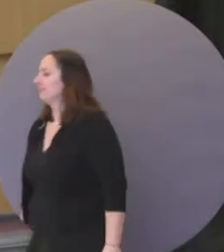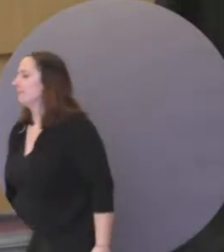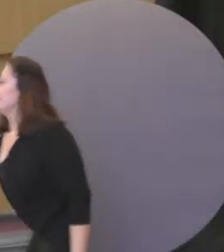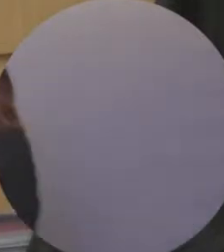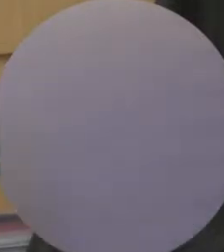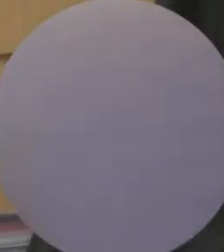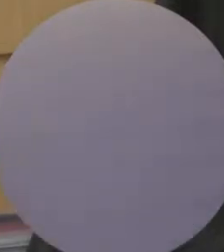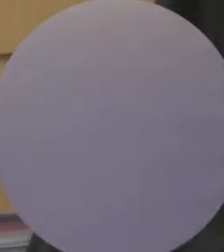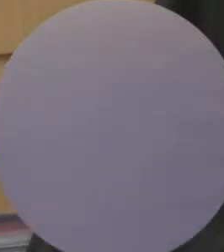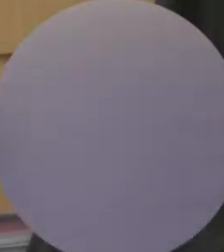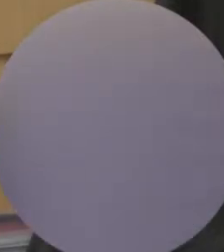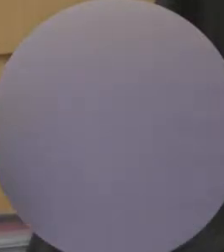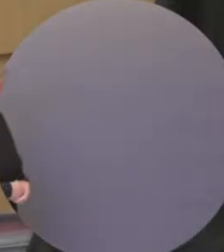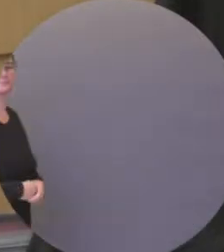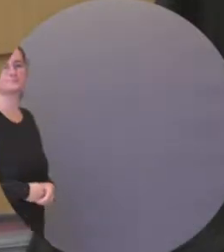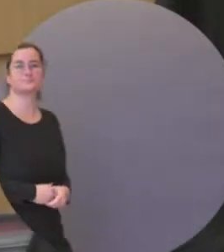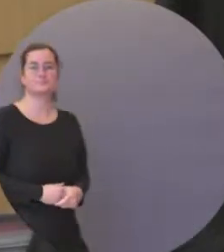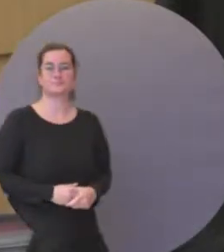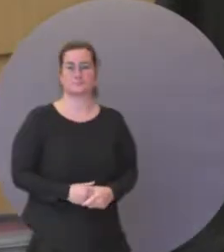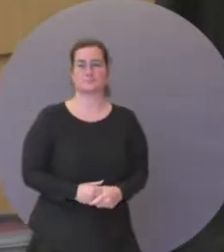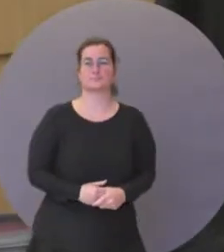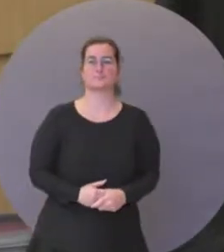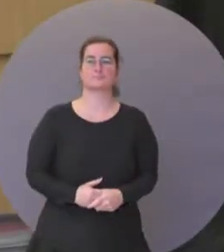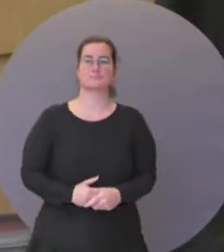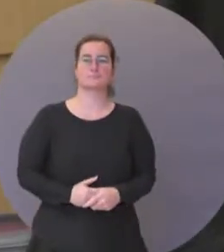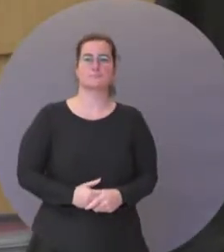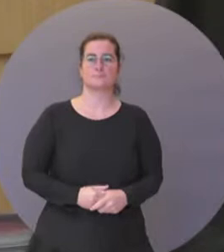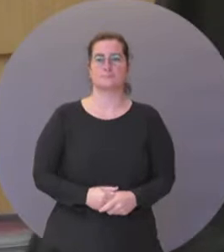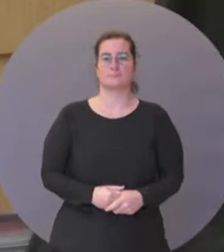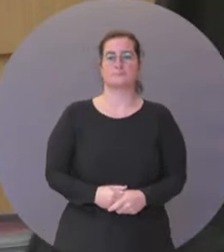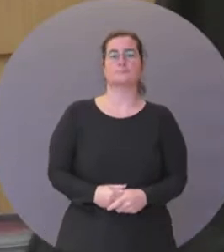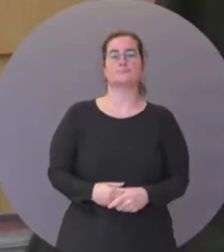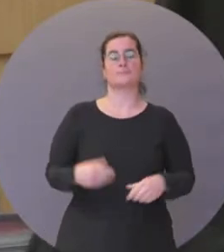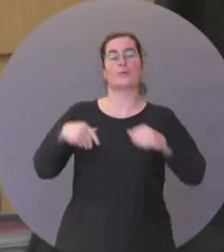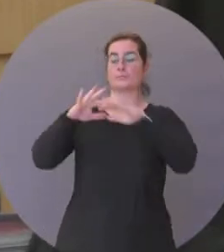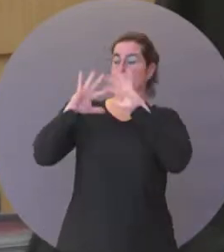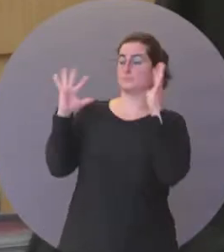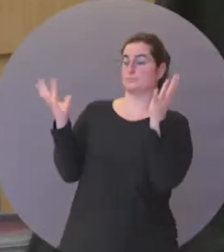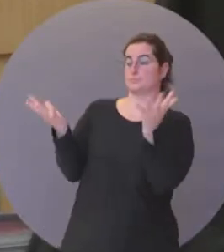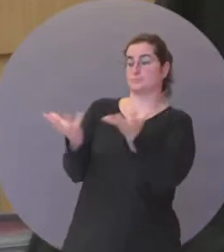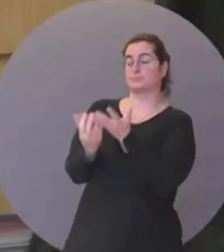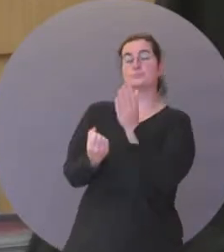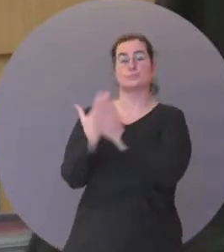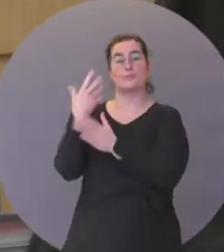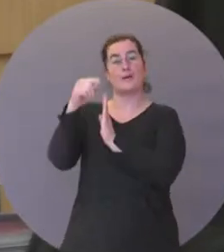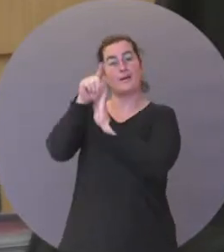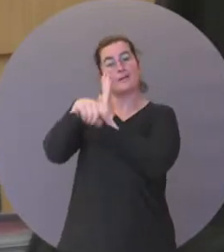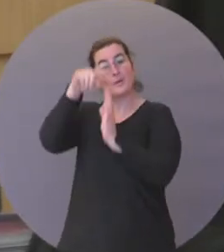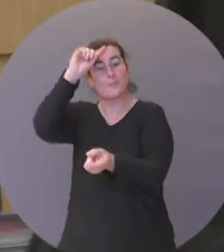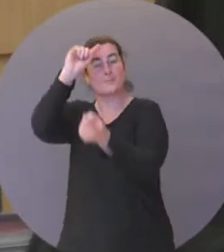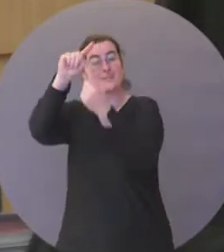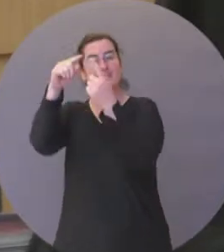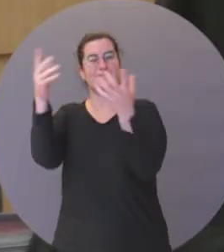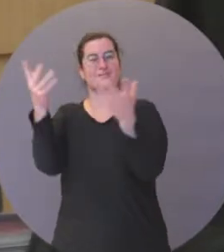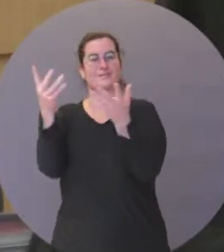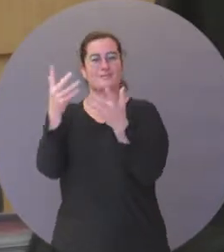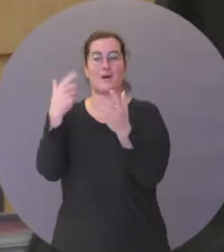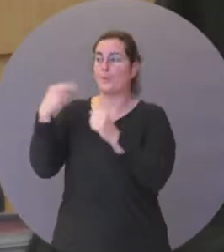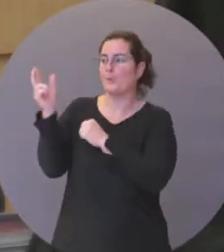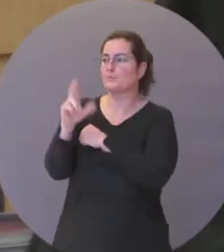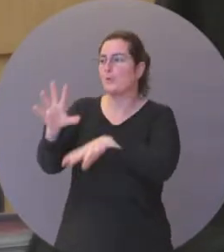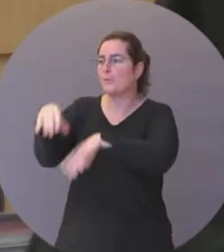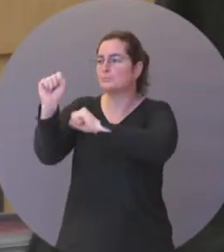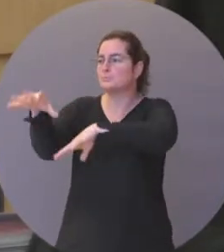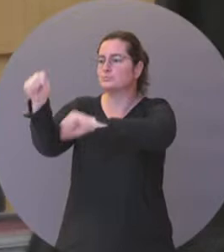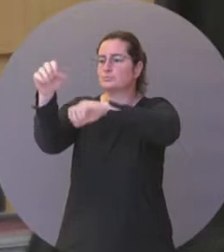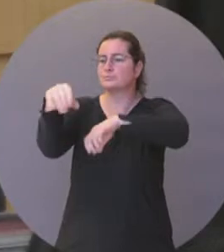. toutes ces nouvelles règles on pour objectif afficher le retour au plein d'emploi en écartant de facto un